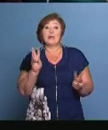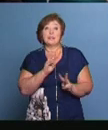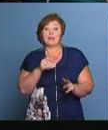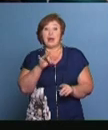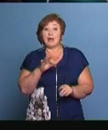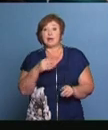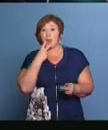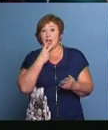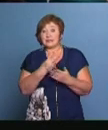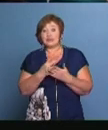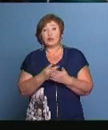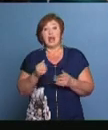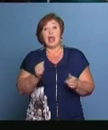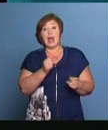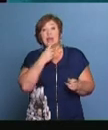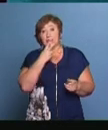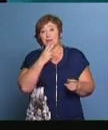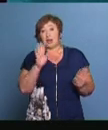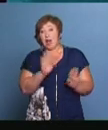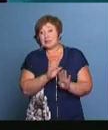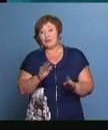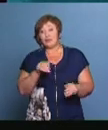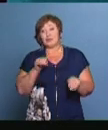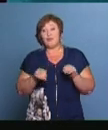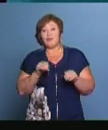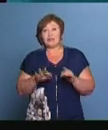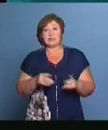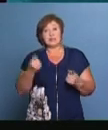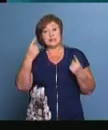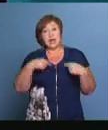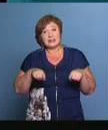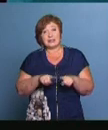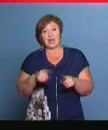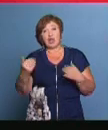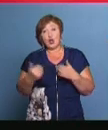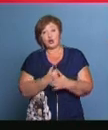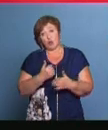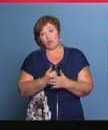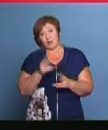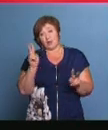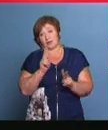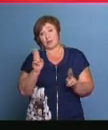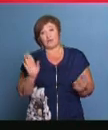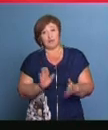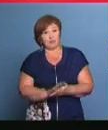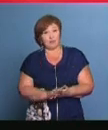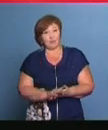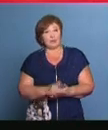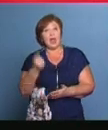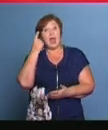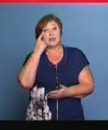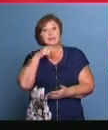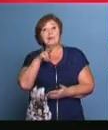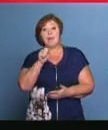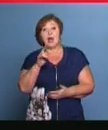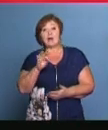программе демонстрация и разбор с профессиональным жюри готовых работ и создания новых короткометражек. Глазовский «Парафраз»